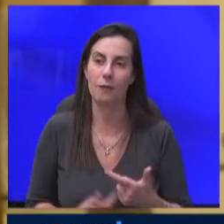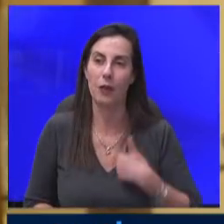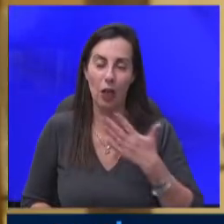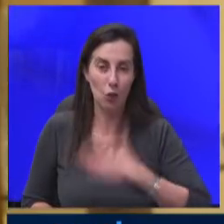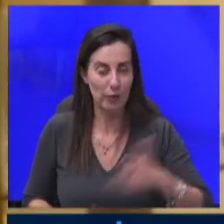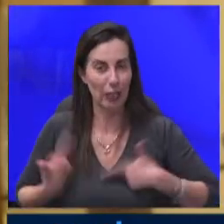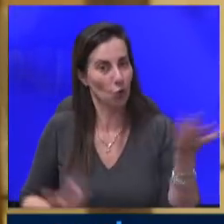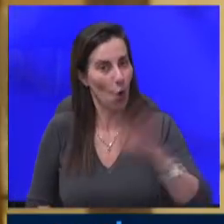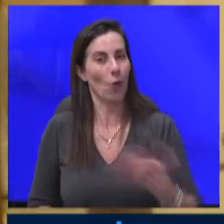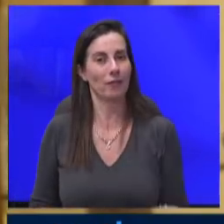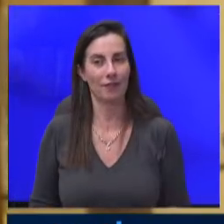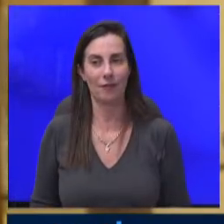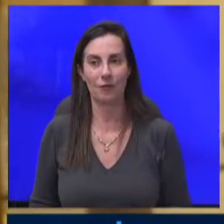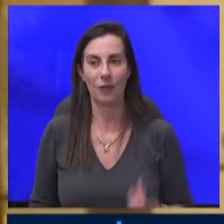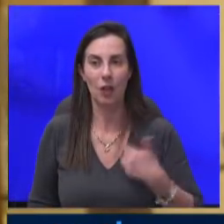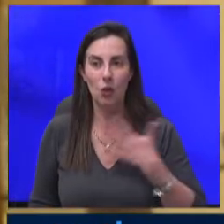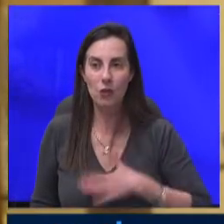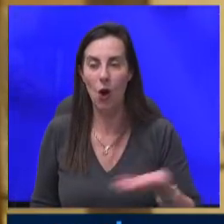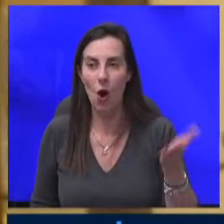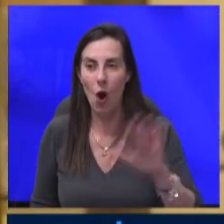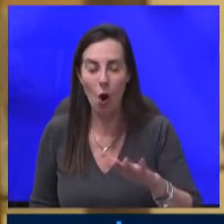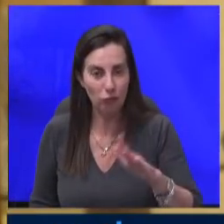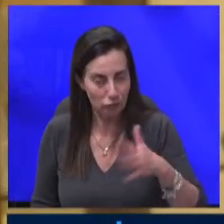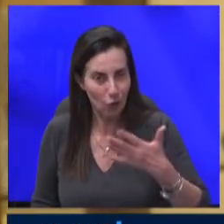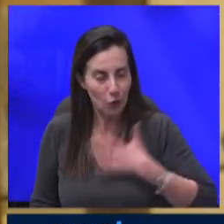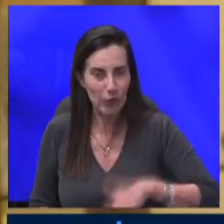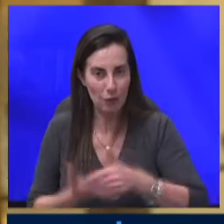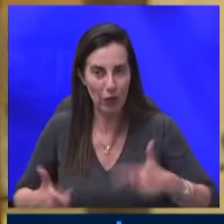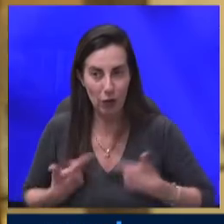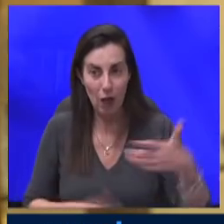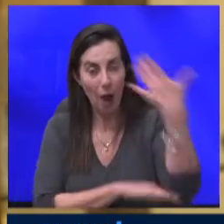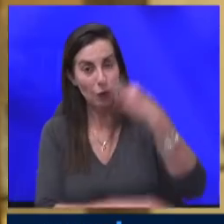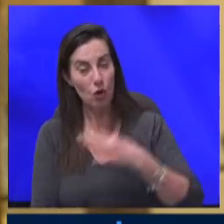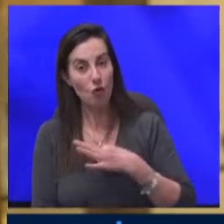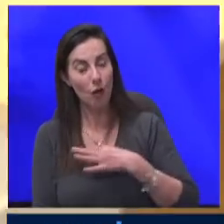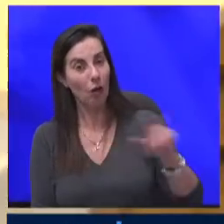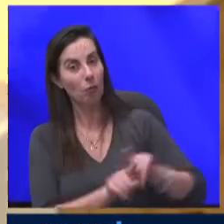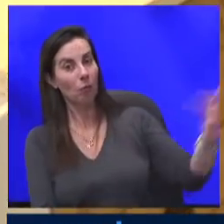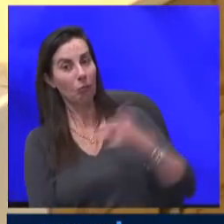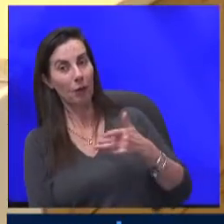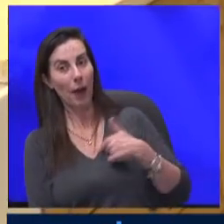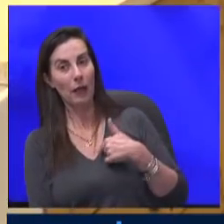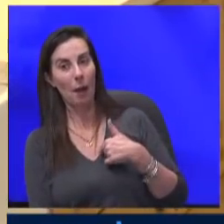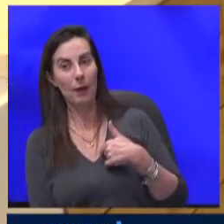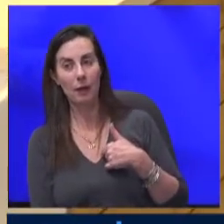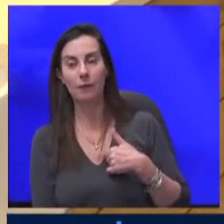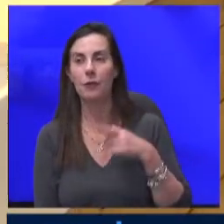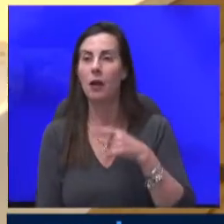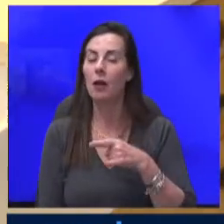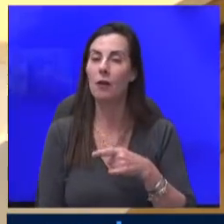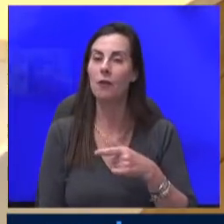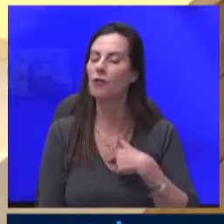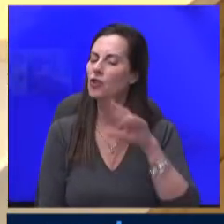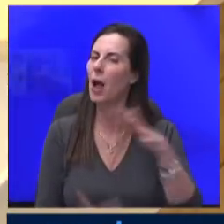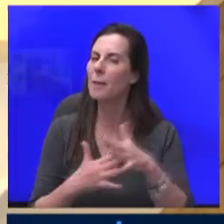עוד. אני רוצה לשתות עוד מכוס החיים. המדינה שלי בגדה בי. והיא פונה בביקורת